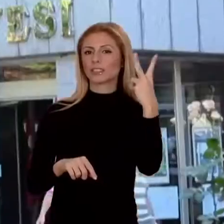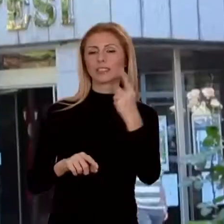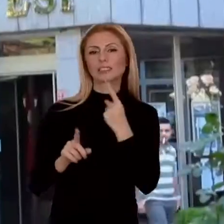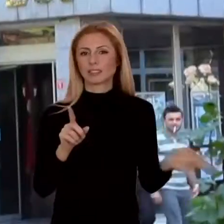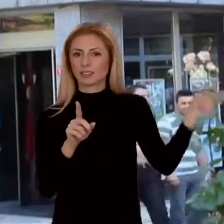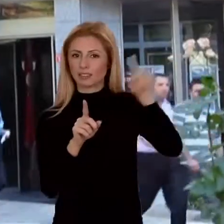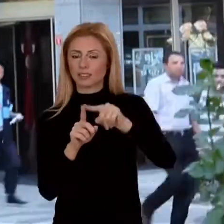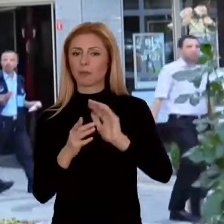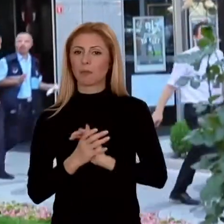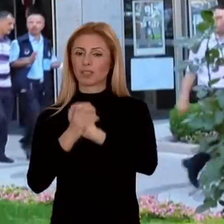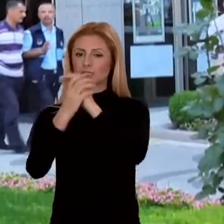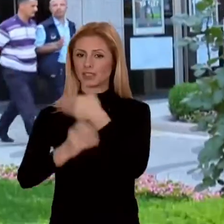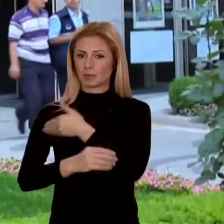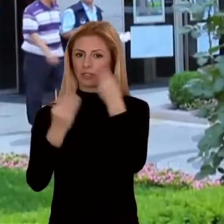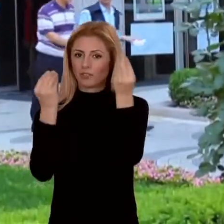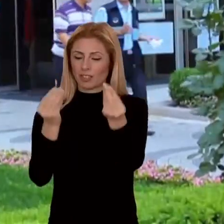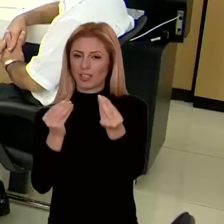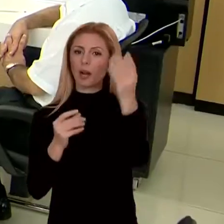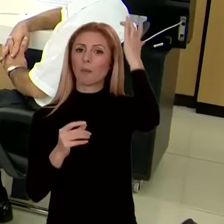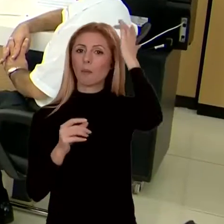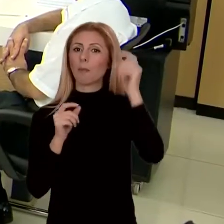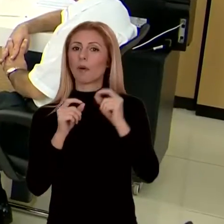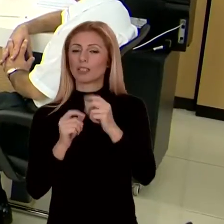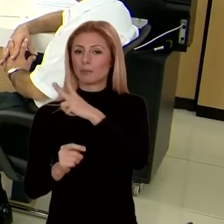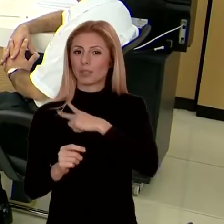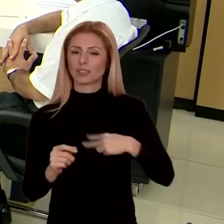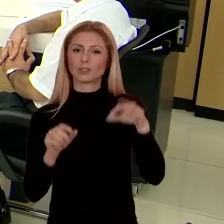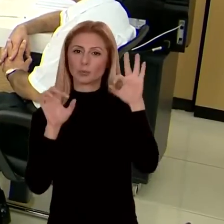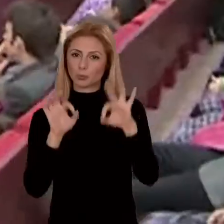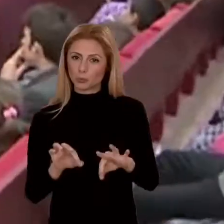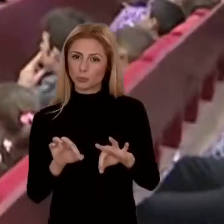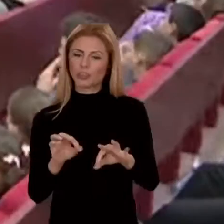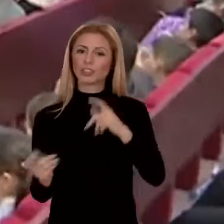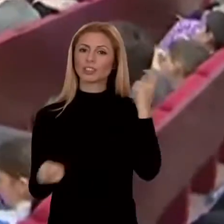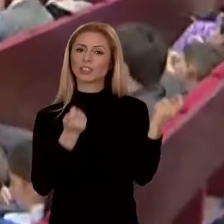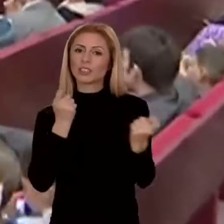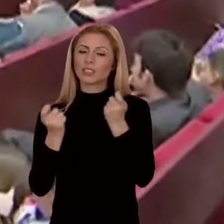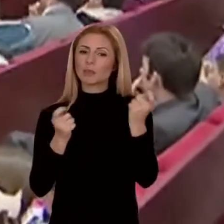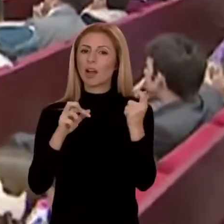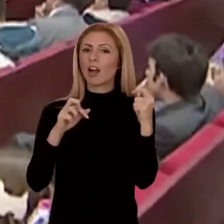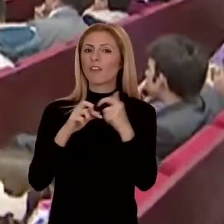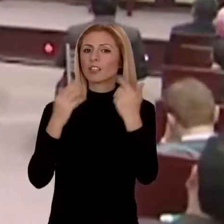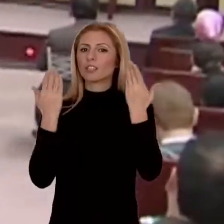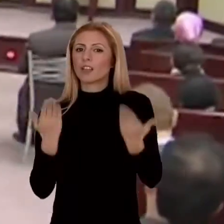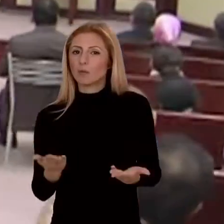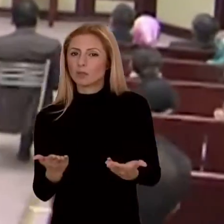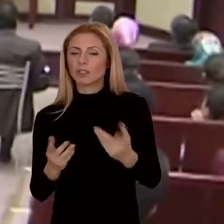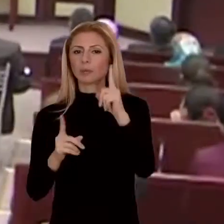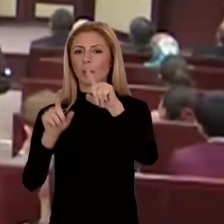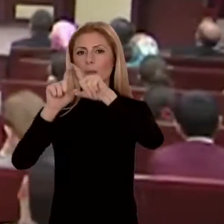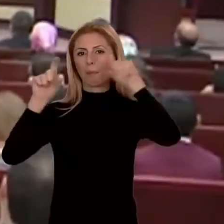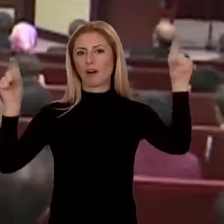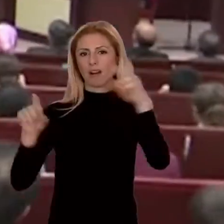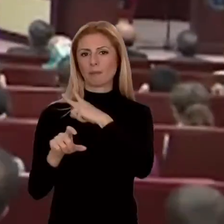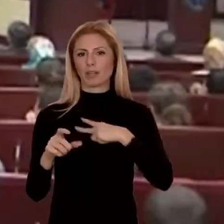1992 yılından bu yana başarıyla hizmet eden Bağcılar Belediyesi, bugün artık çalışmaları referans kabul edilen bir